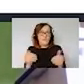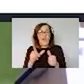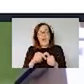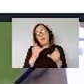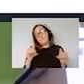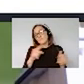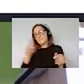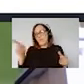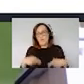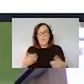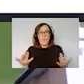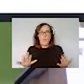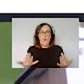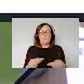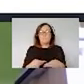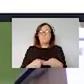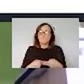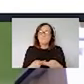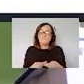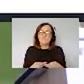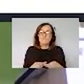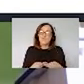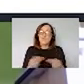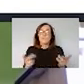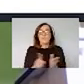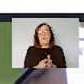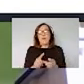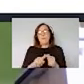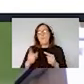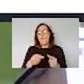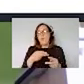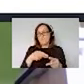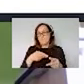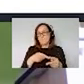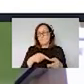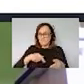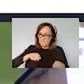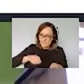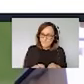komuś będzie łatwiej. Jest też dostępna po prostu po zalogowaniu